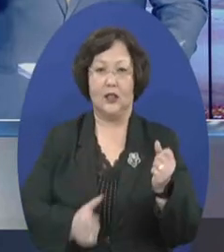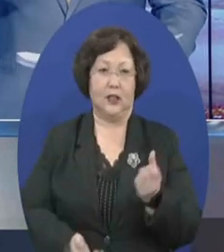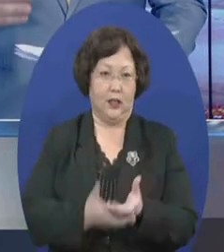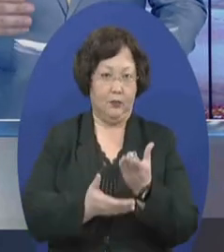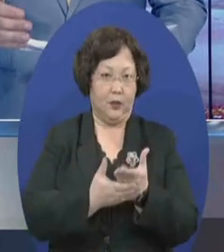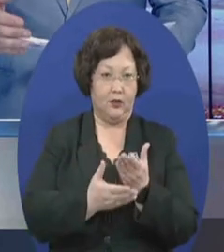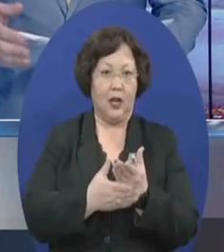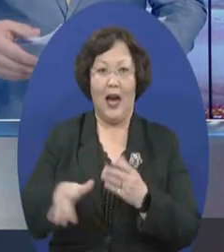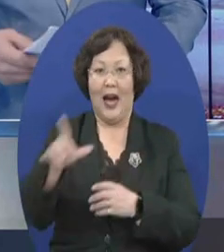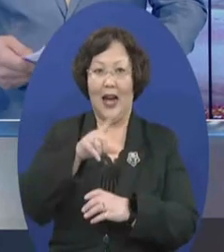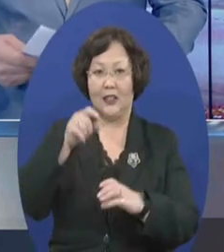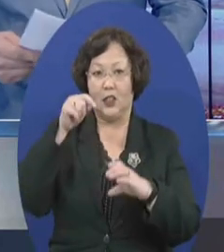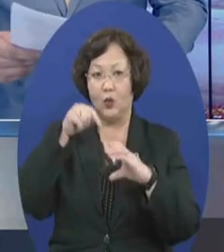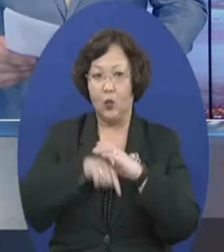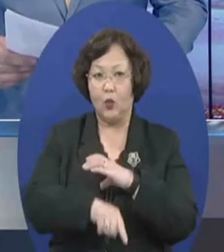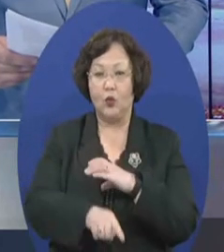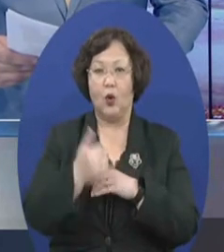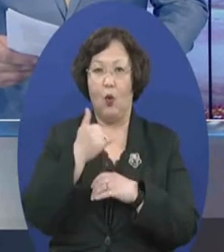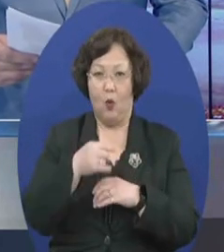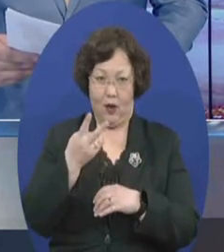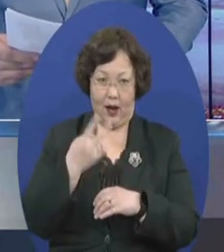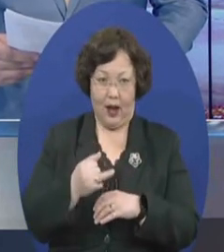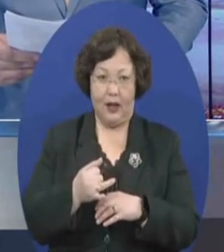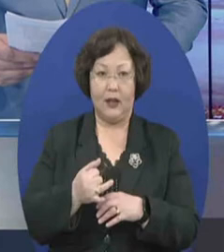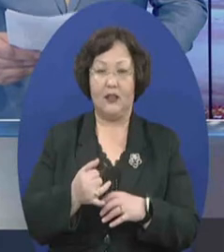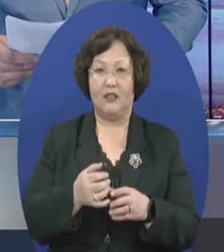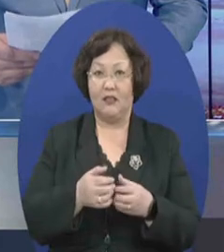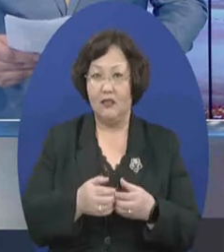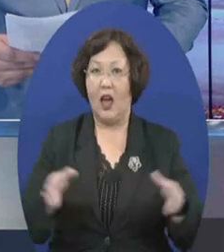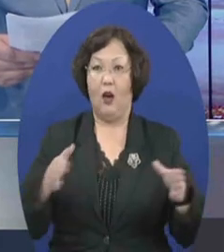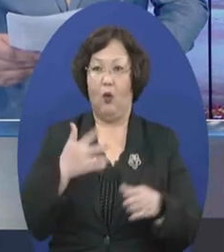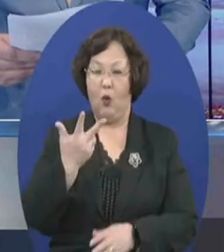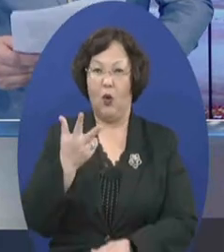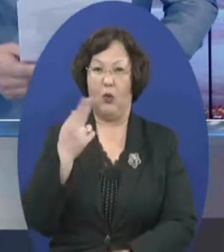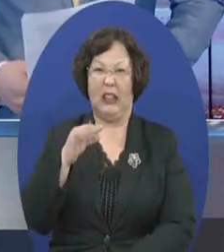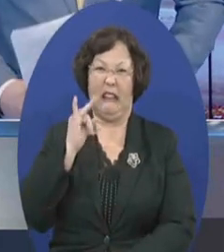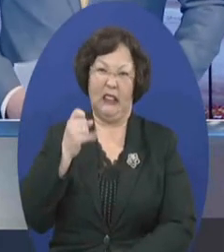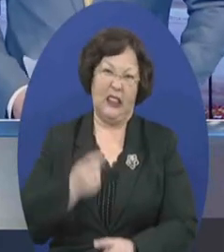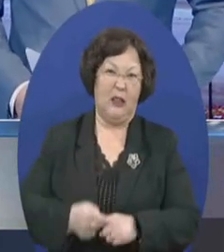үзүүлэлт гүний уурхай ашиглалтанд орсноор 3 дахин нэмэгдэх боломжтой гэдгийг онцолж байгаа.